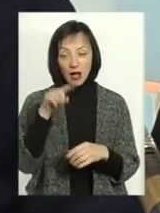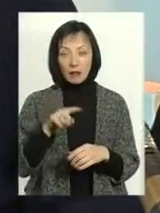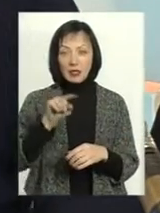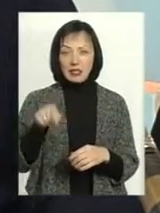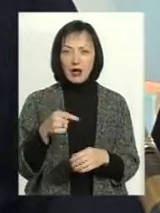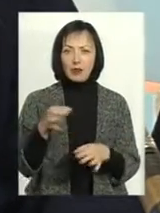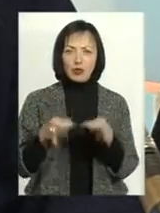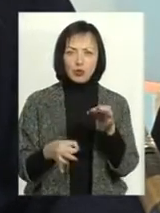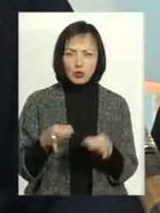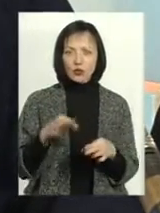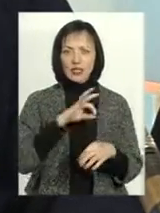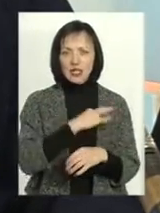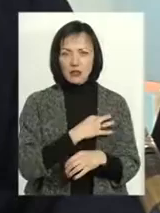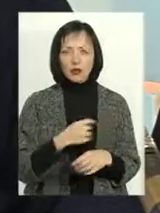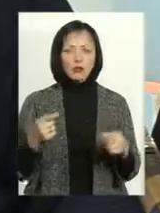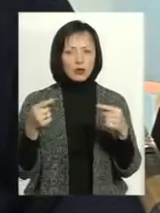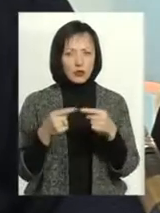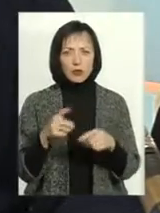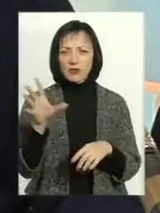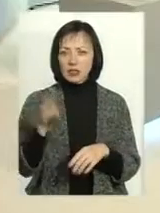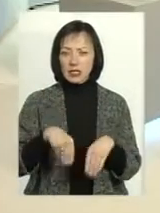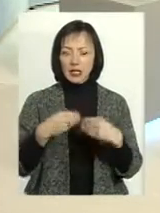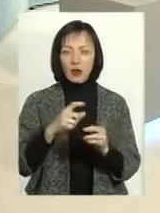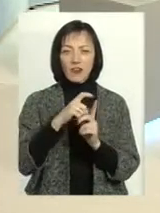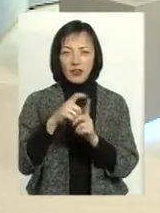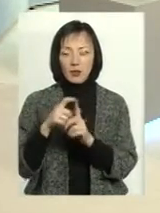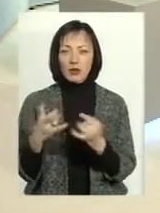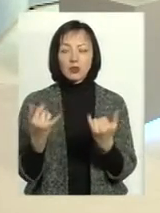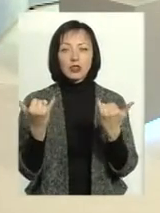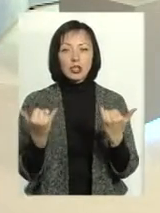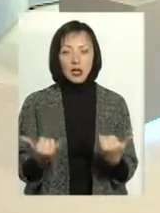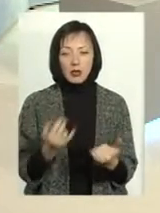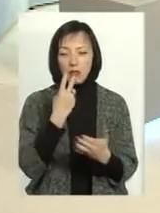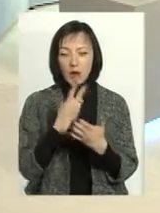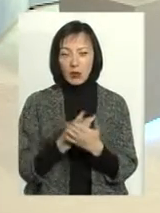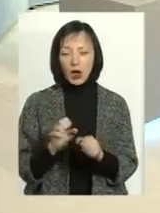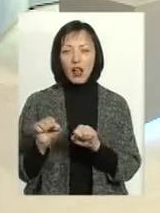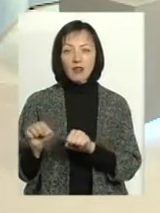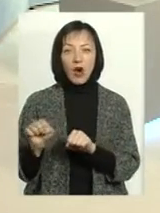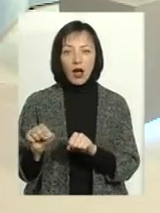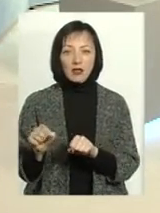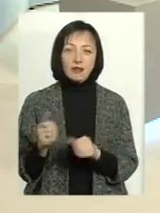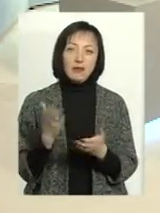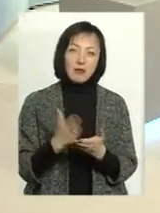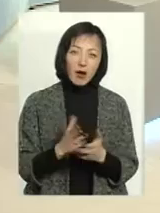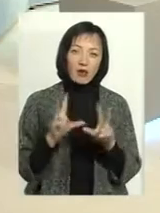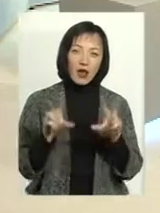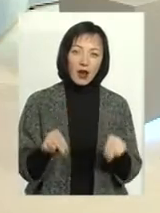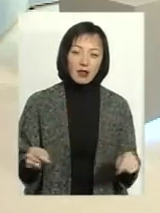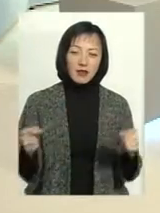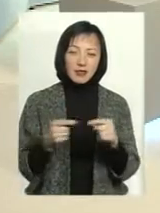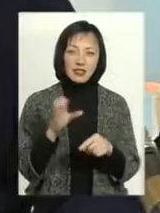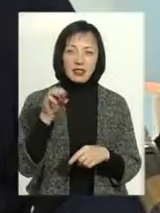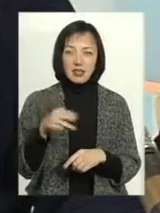суду, органів слідства, безумовно, всі надають відповідь, то на сьогоднішній день ми бачимо, що адвокати, хоча й мають гарантію, визначену в